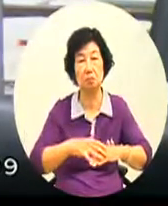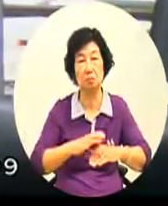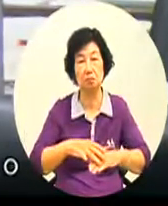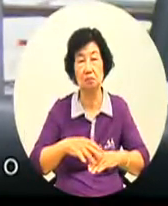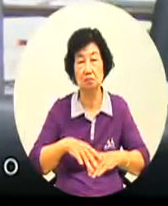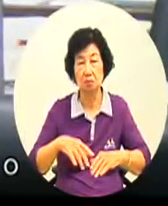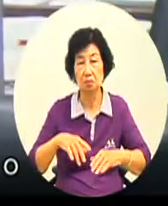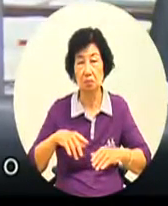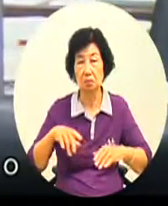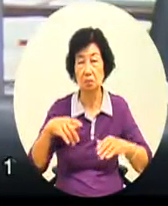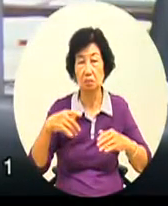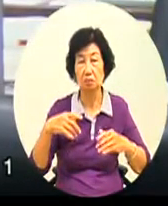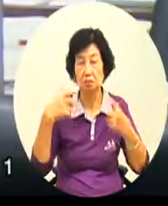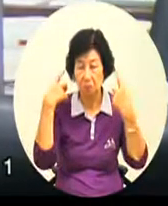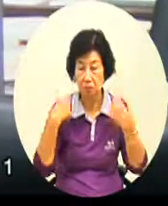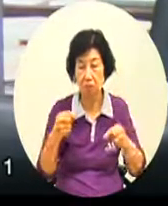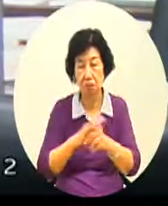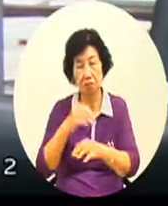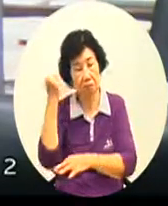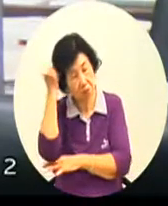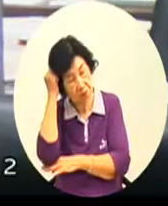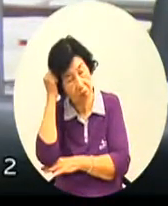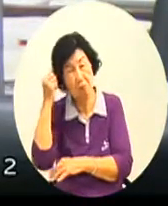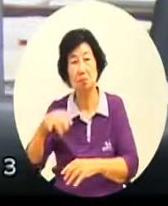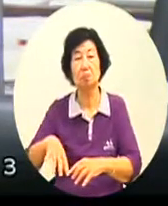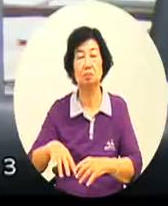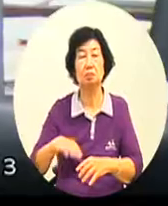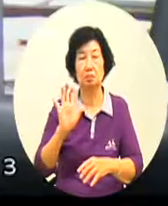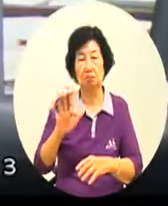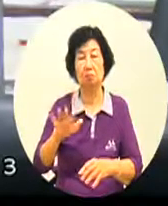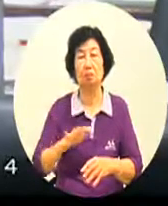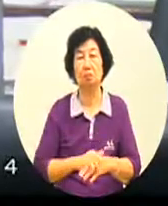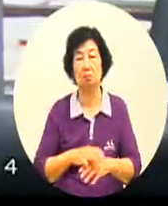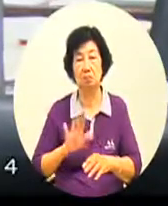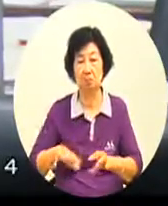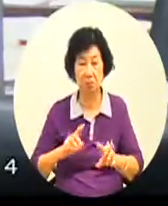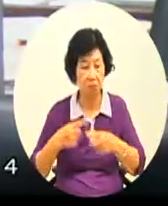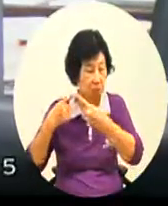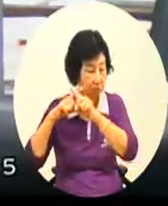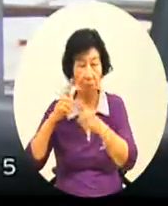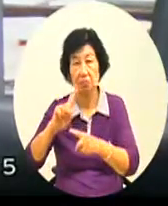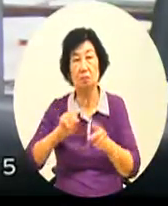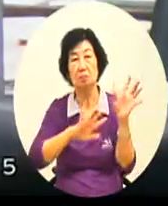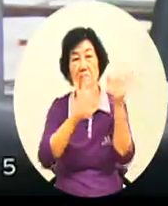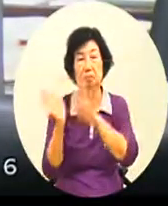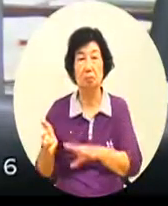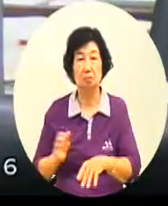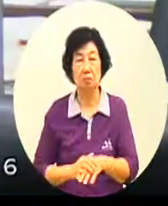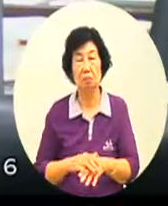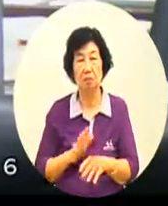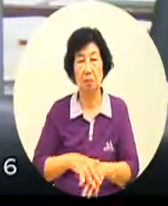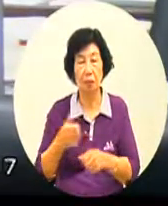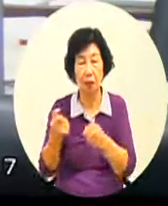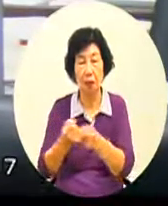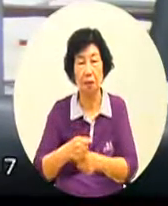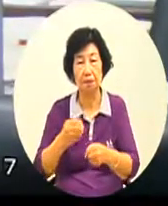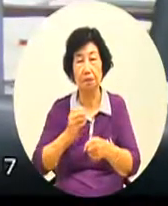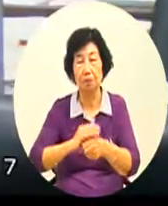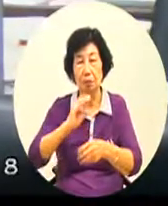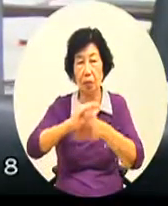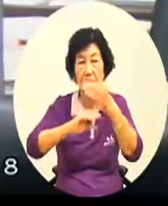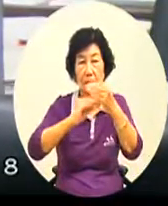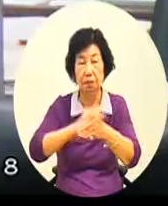了。所以这是一个归还这个原住民土地的一个土地争议。但我们回头再来想想看，我们拉瓦克部落好了，拉瓦克